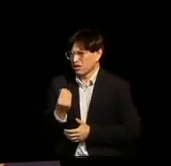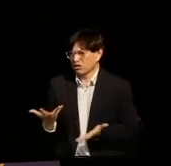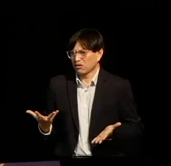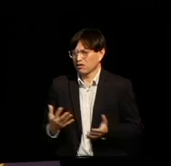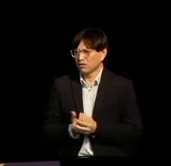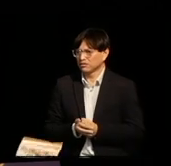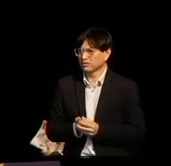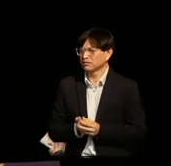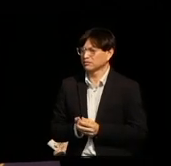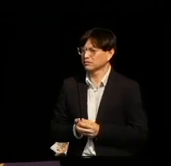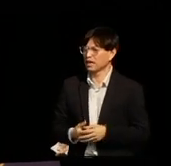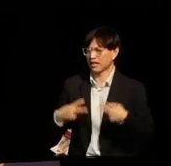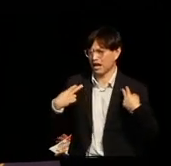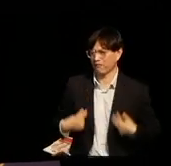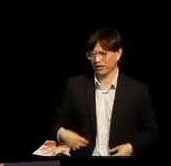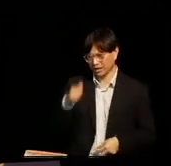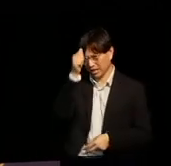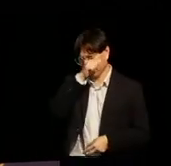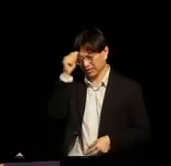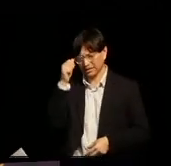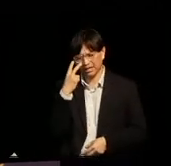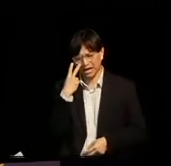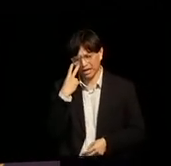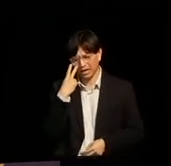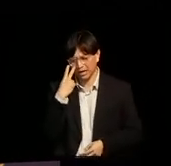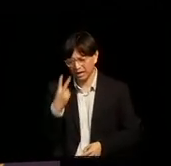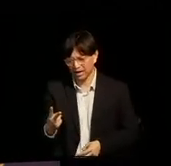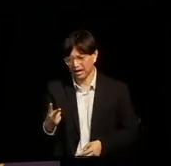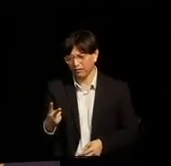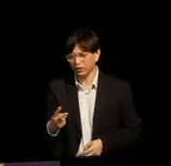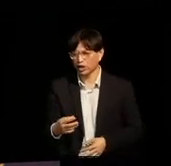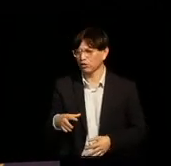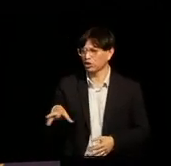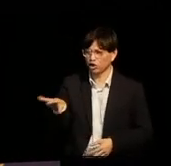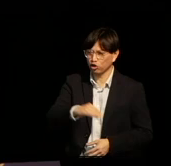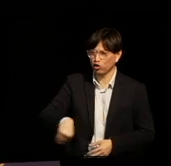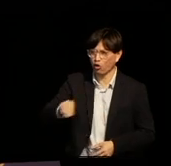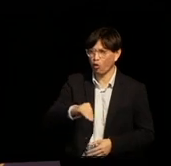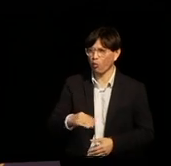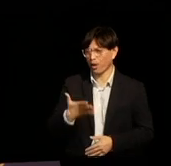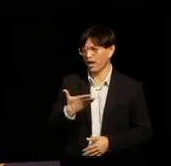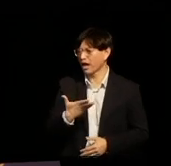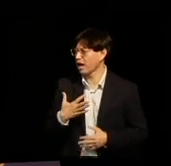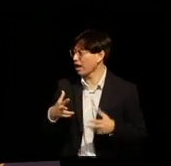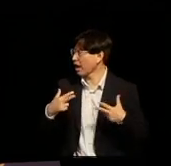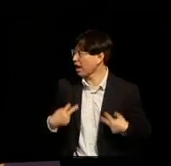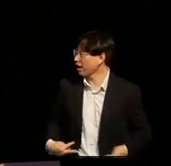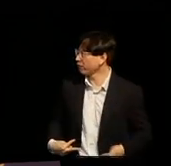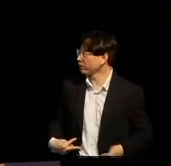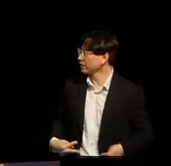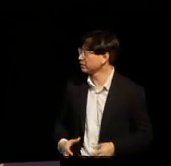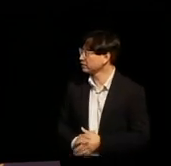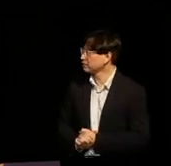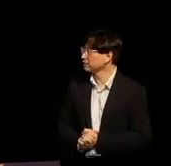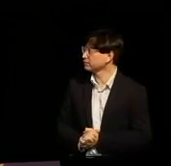l'esperienza della vita cristiana l'avevi dal contesto in cui vivevi invece oggi sappiamo che la catechesi è l'occasione